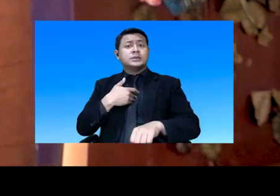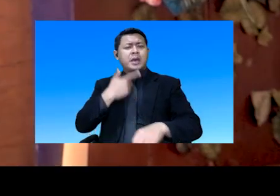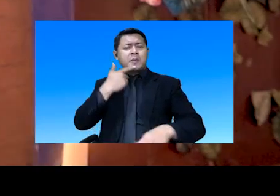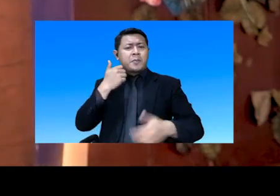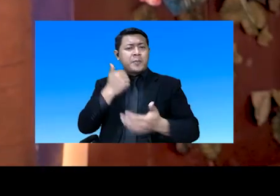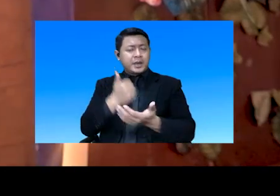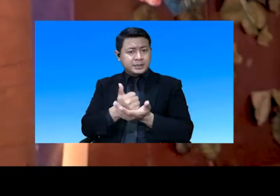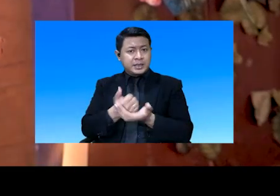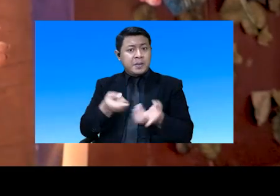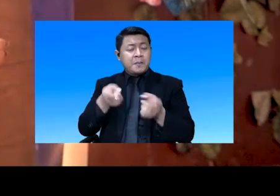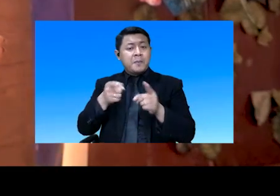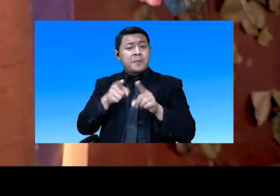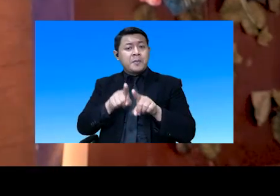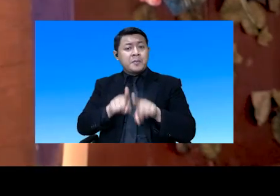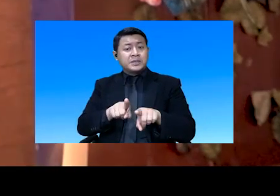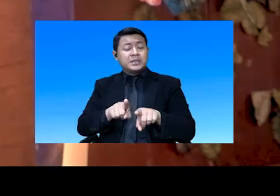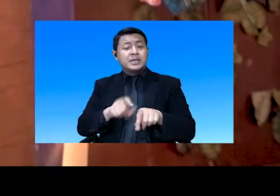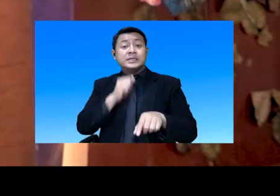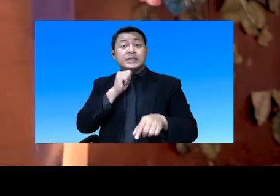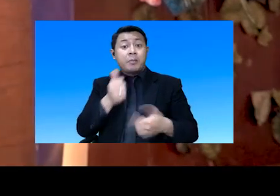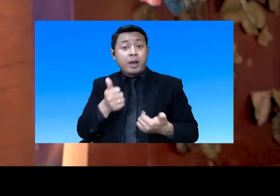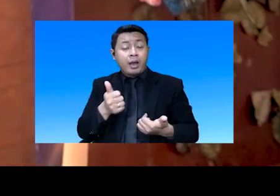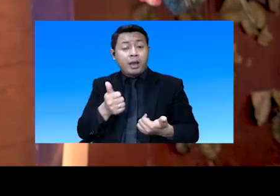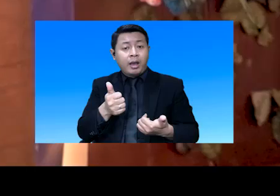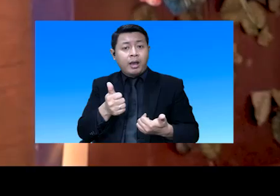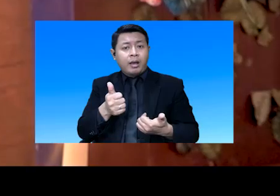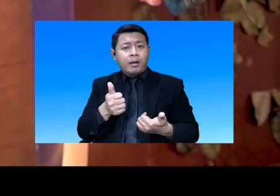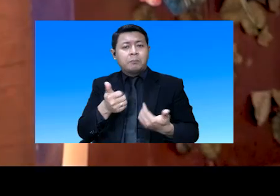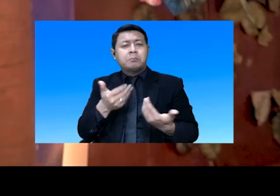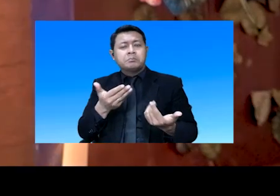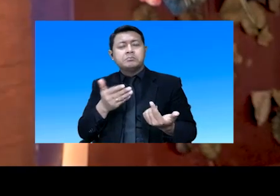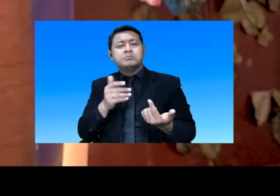menjadi siapa, dan itulah